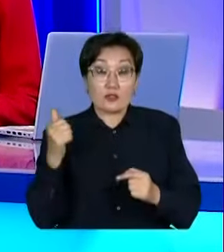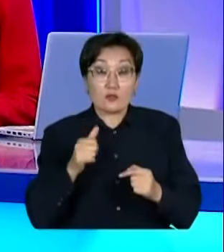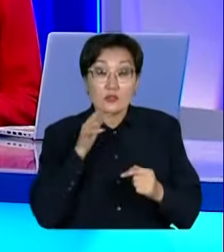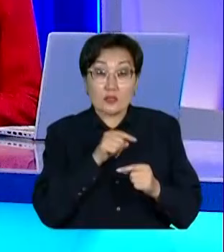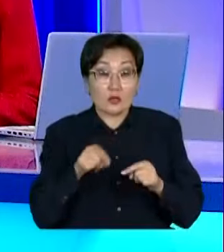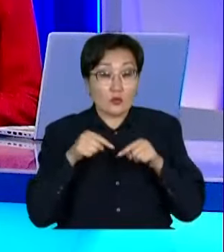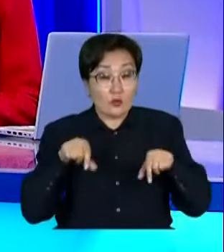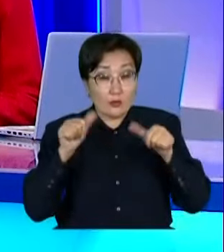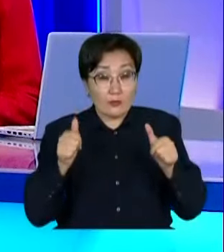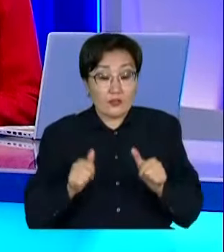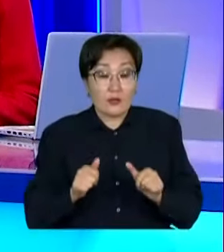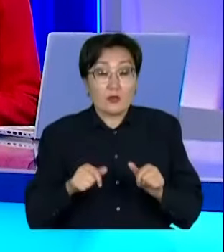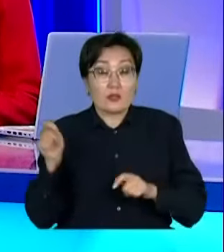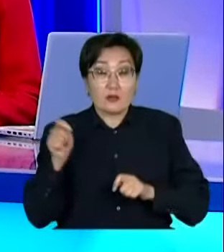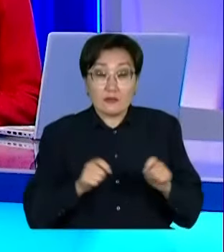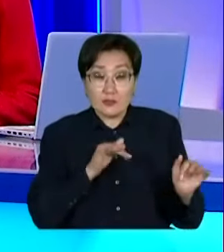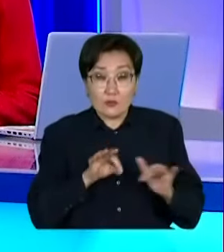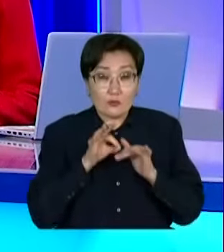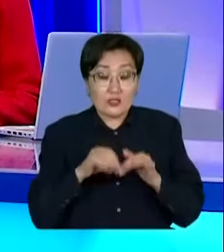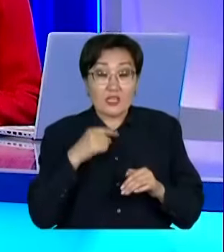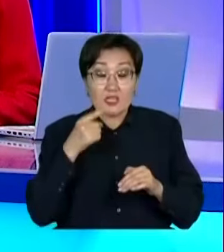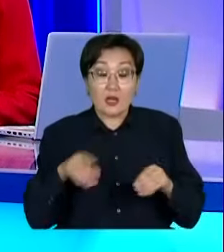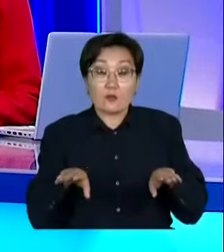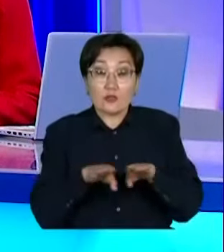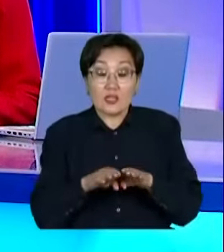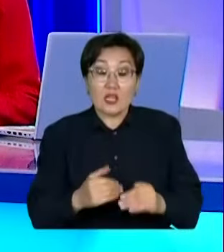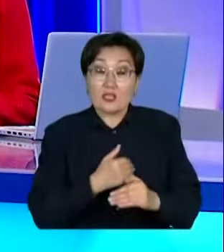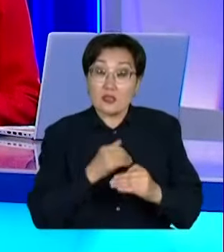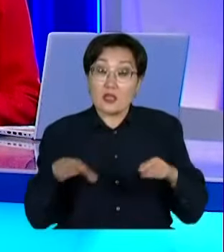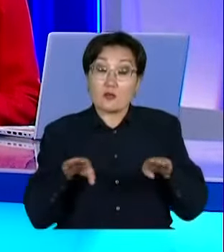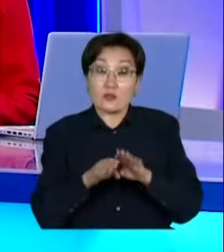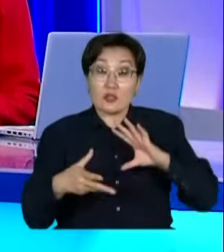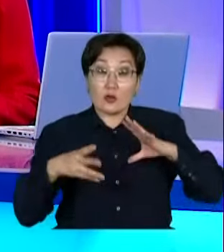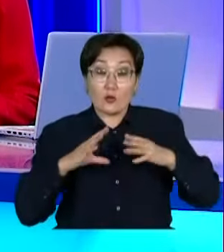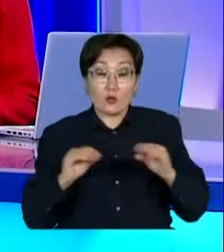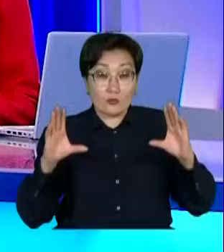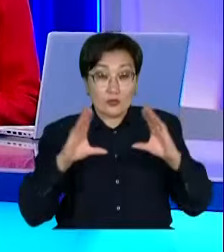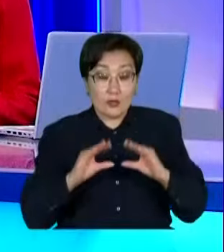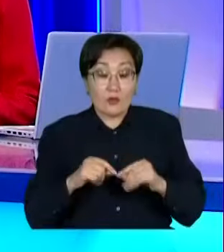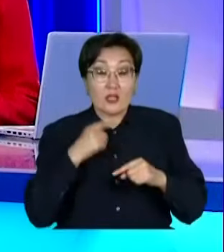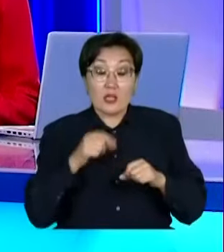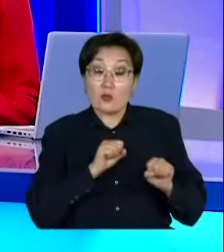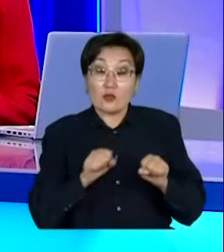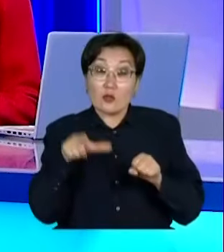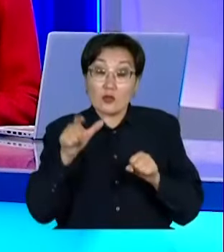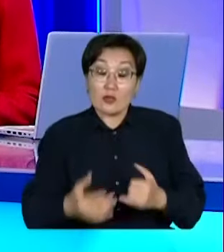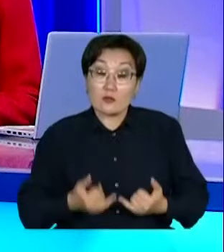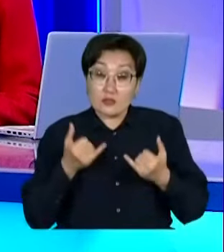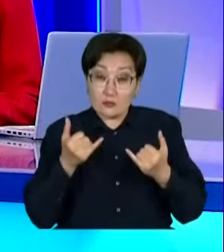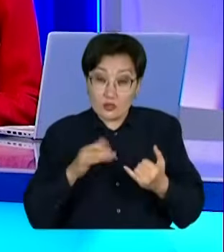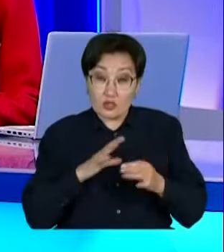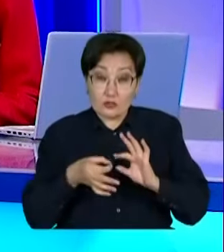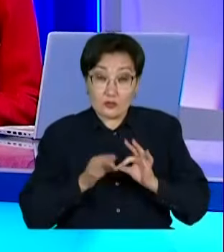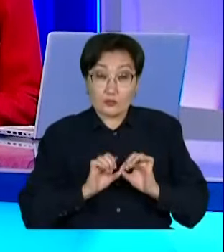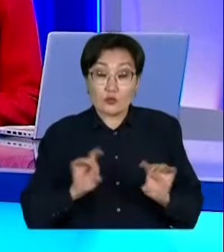түрлі форматтағы жиындар ұйымдастырылып, тілі бірдің тілегі бір атты қорытынды кеште тіл жанашырларына құрмет көрсетілді. Өңірдегі әріптес